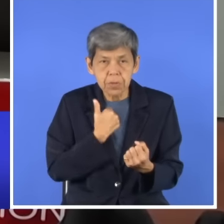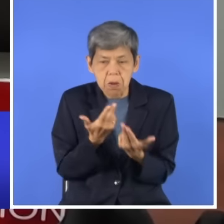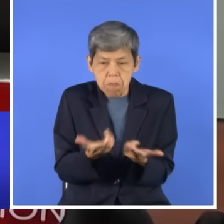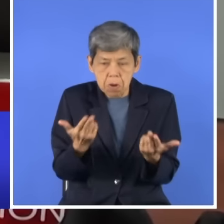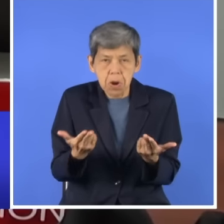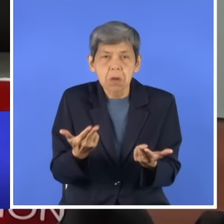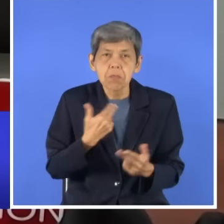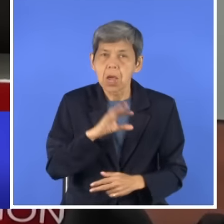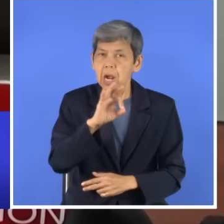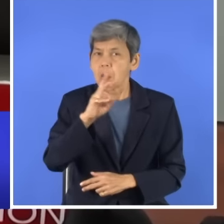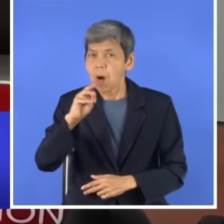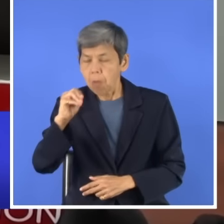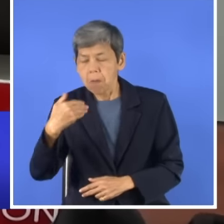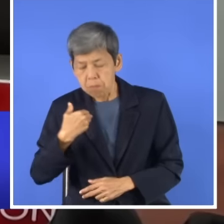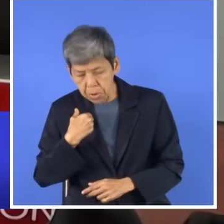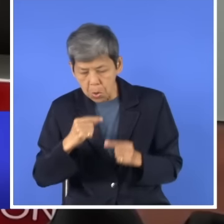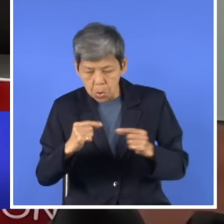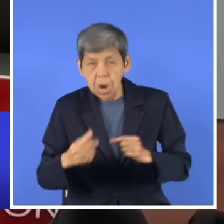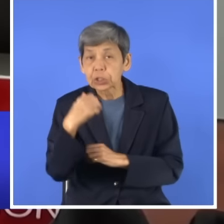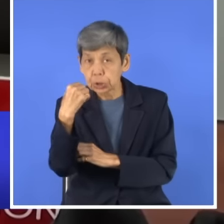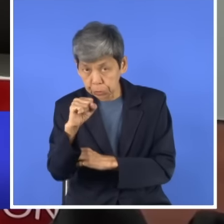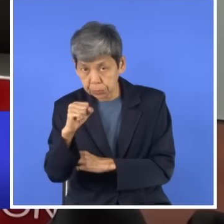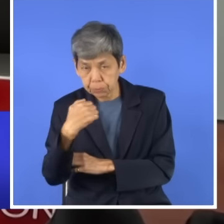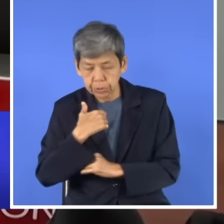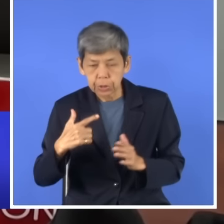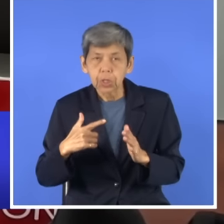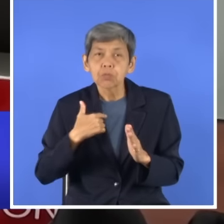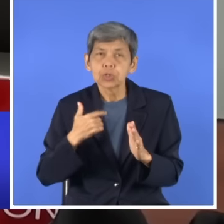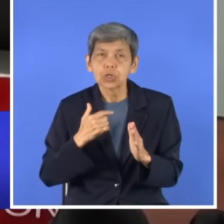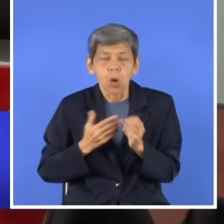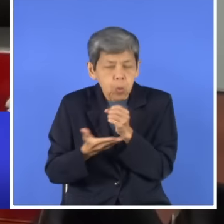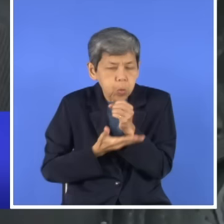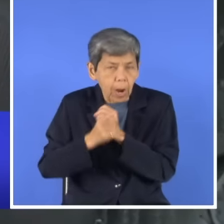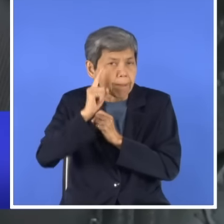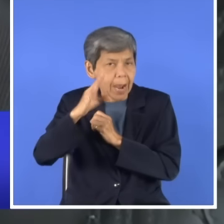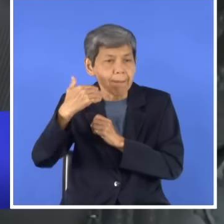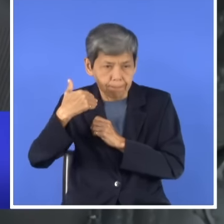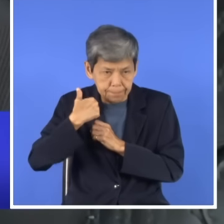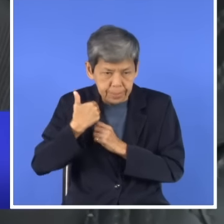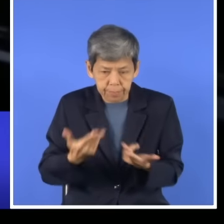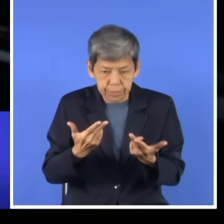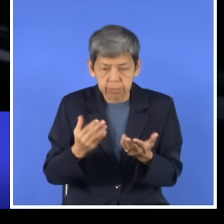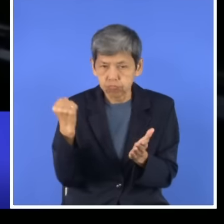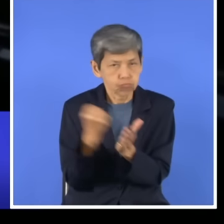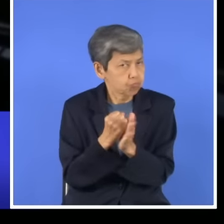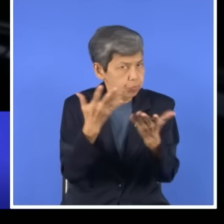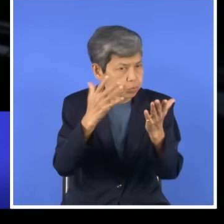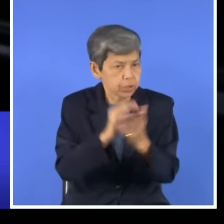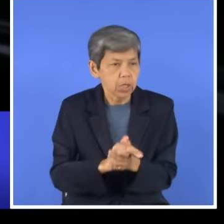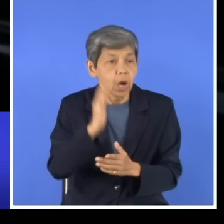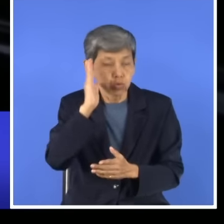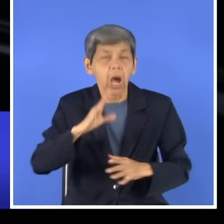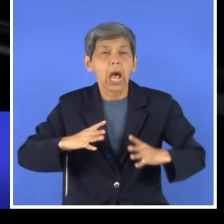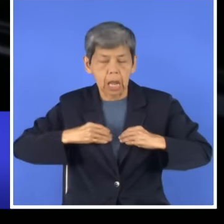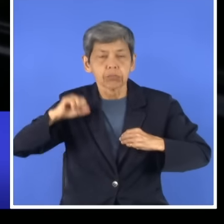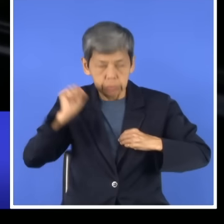นสั้น9มม.เครื่องกระสุนปืน10นัดและยาบ้า2เม็ดด้วยค่ะแล้วก็ยังเจอปืนที่ไม่มีทะเบียนด้วยนายอุดมรับส